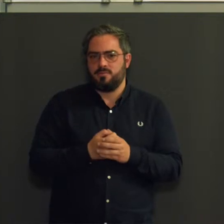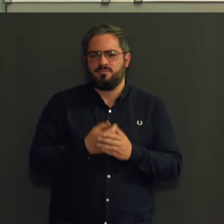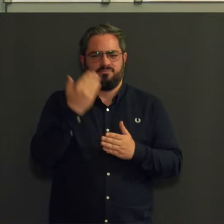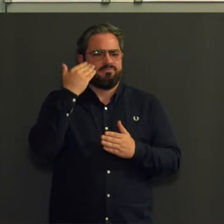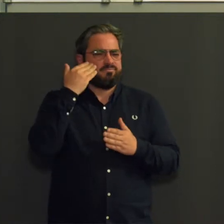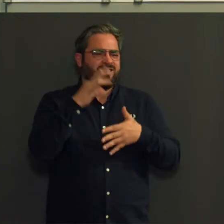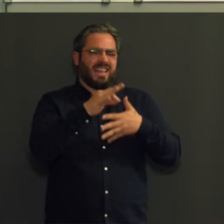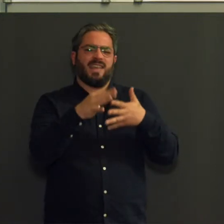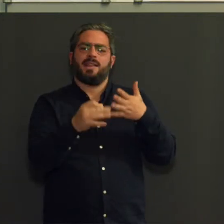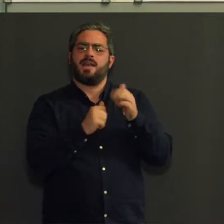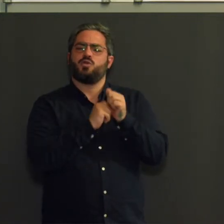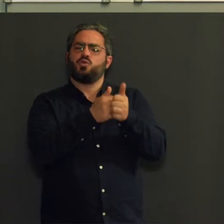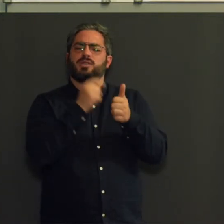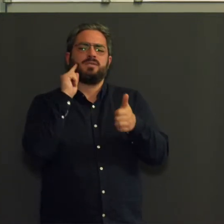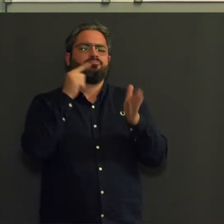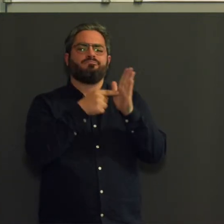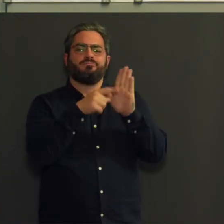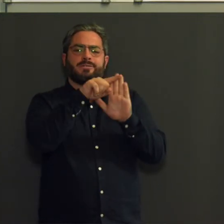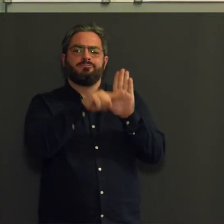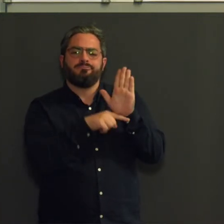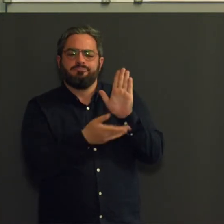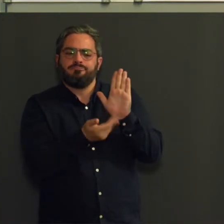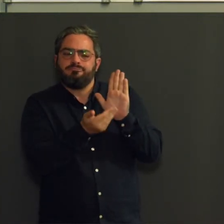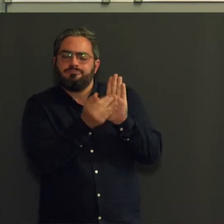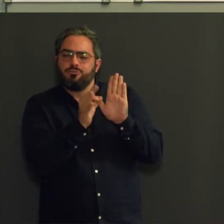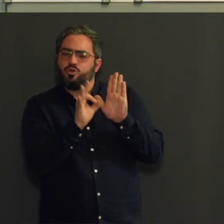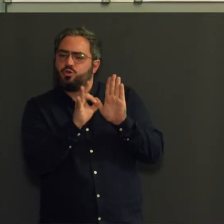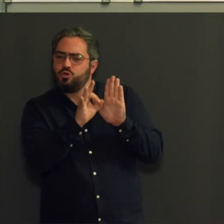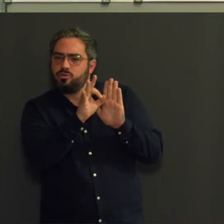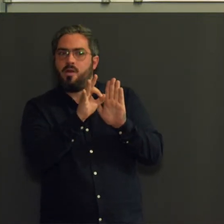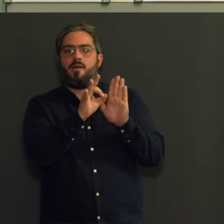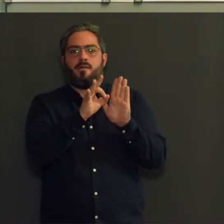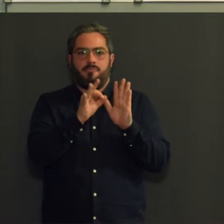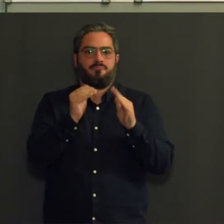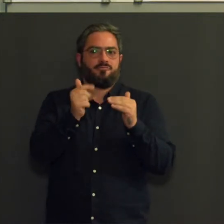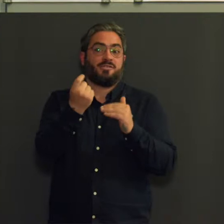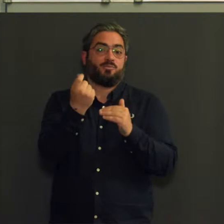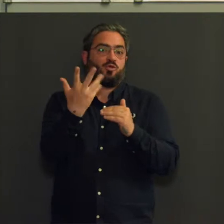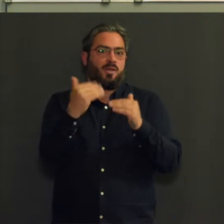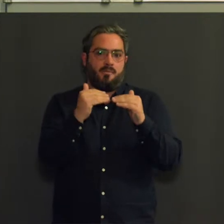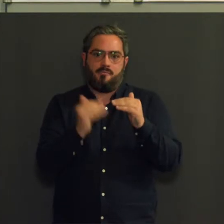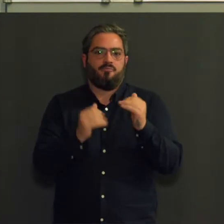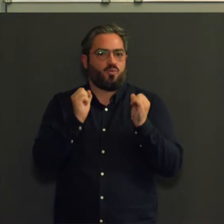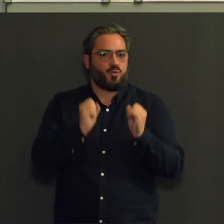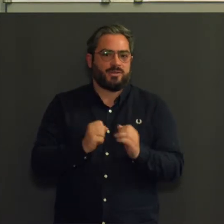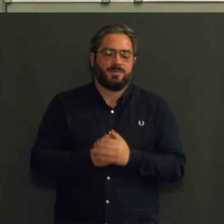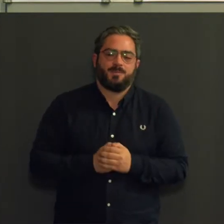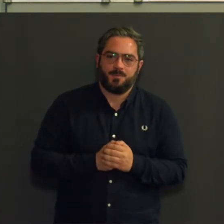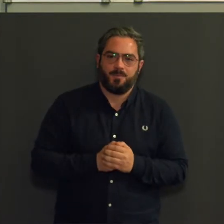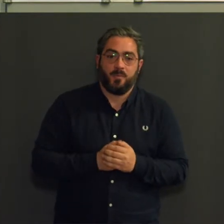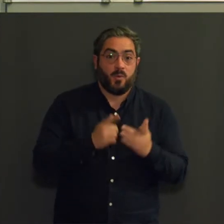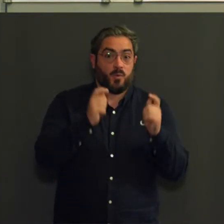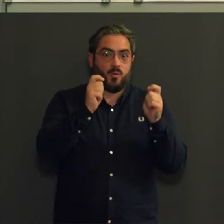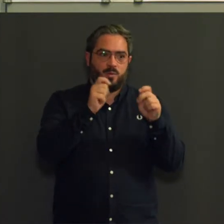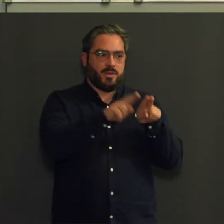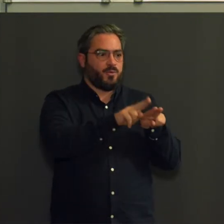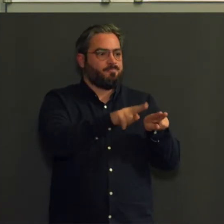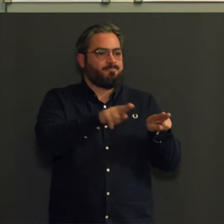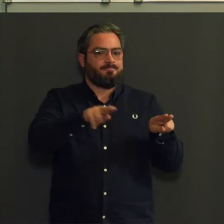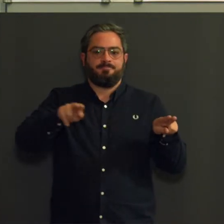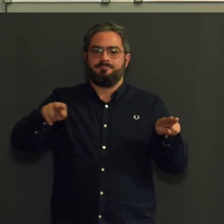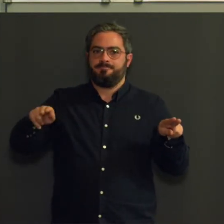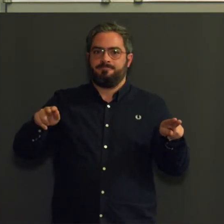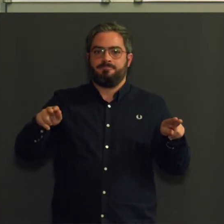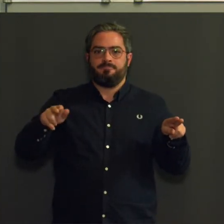critère important de la bonne évolution de l'épidémie dans notre pays. Le taux d'occupation des hôpitaux, qui en découle bien